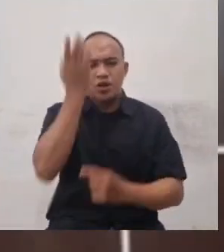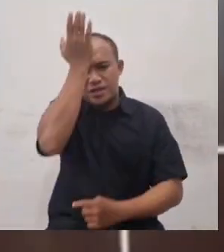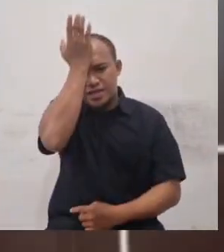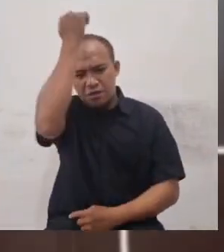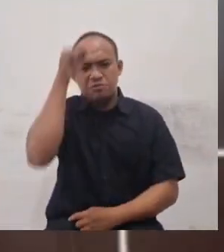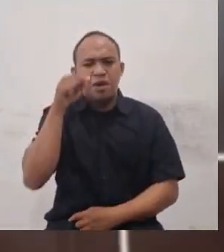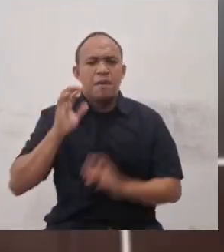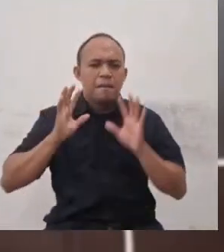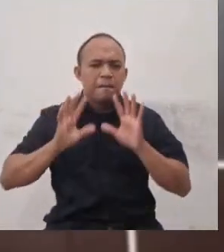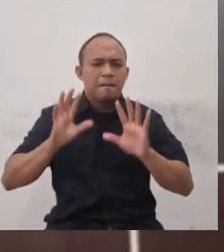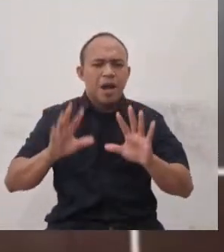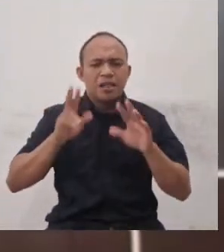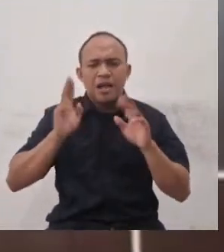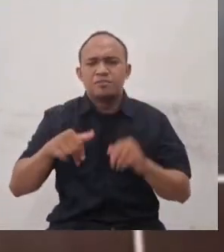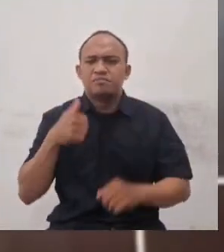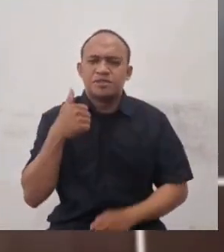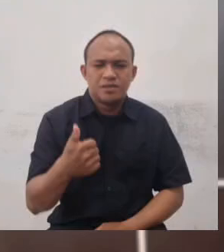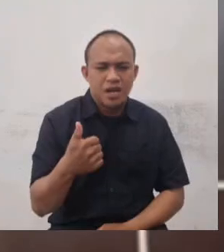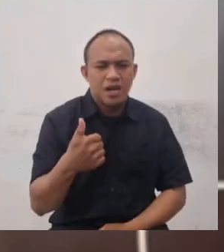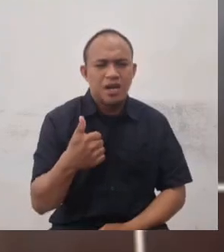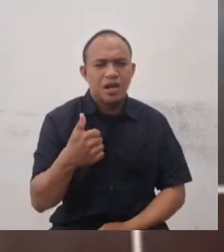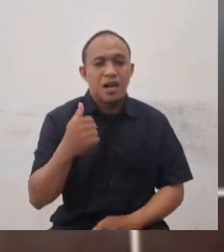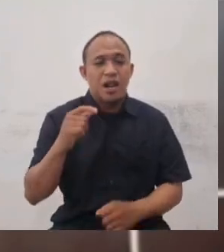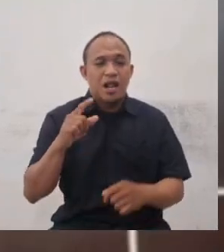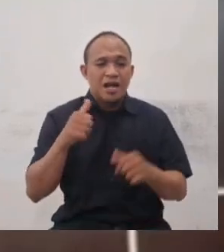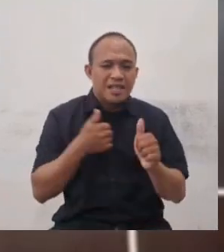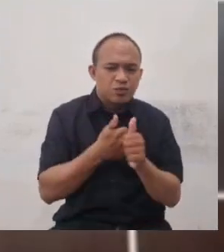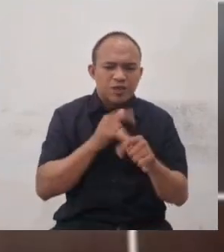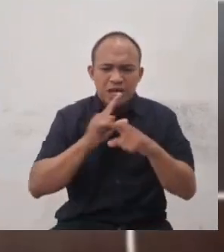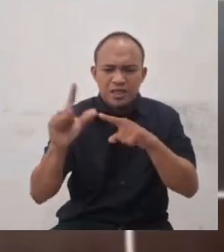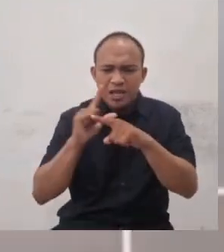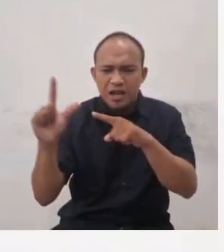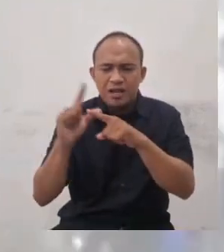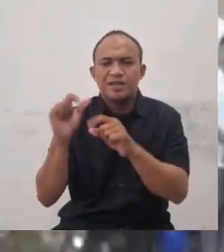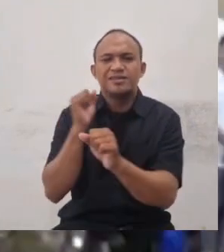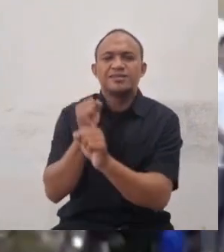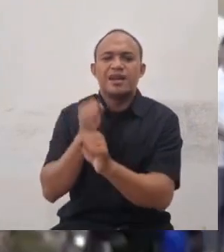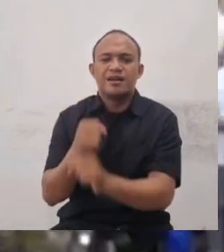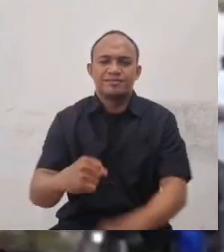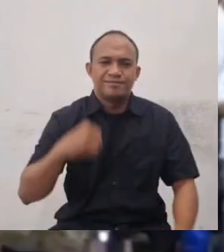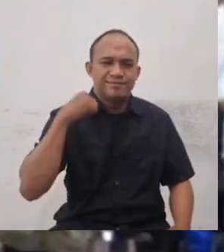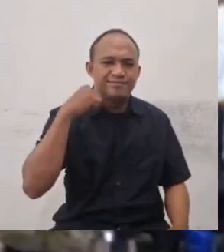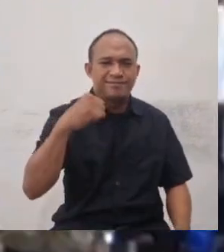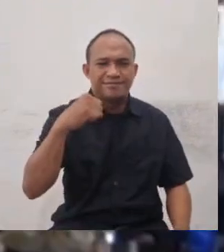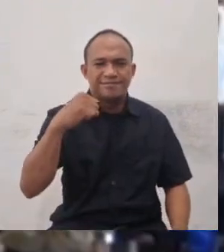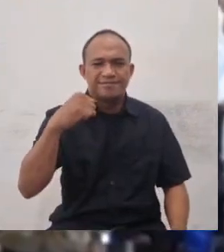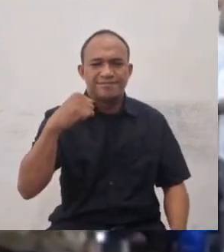ini lebih banyak lagi yang bisa mengikuti pelatihan di Kartu Prakerja.